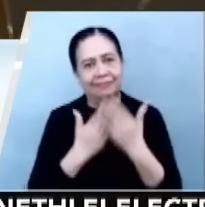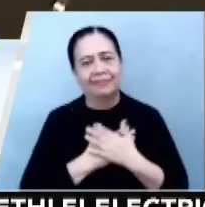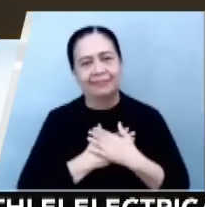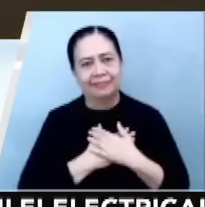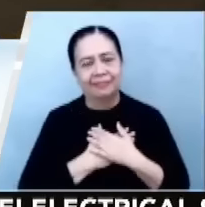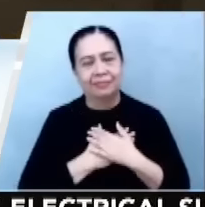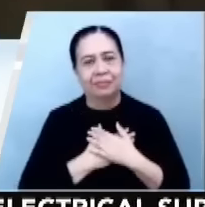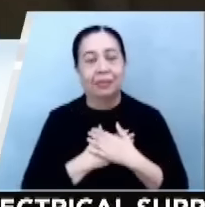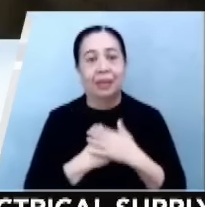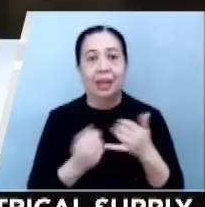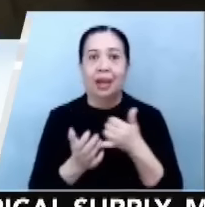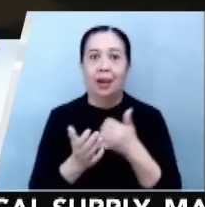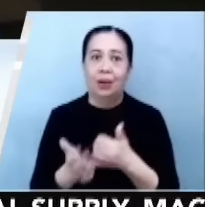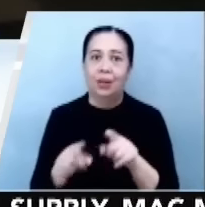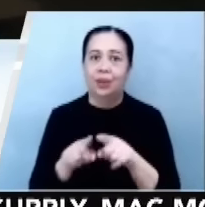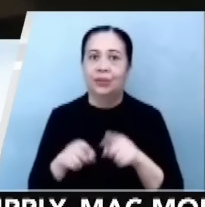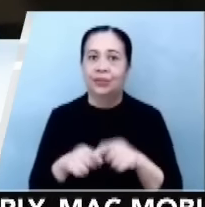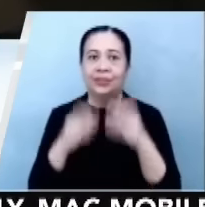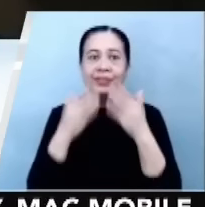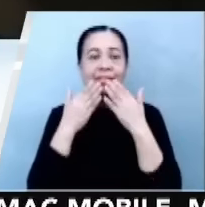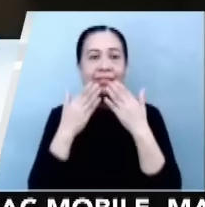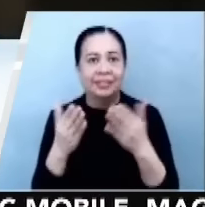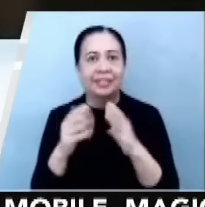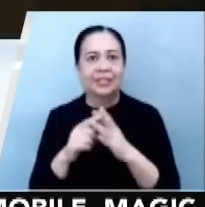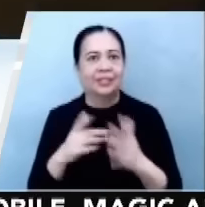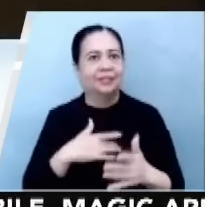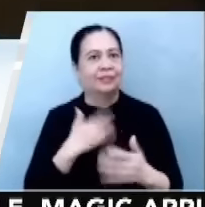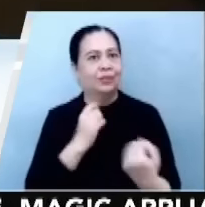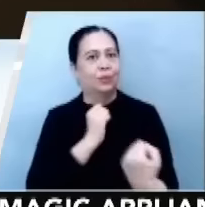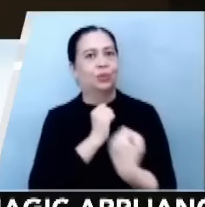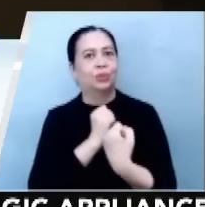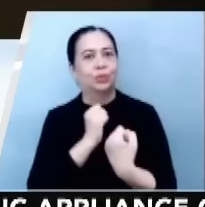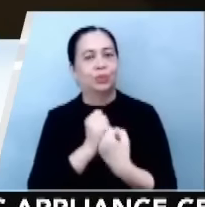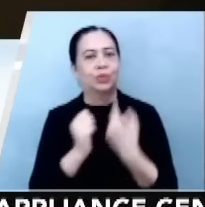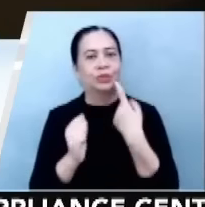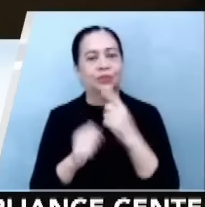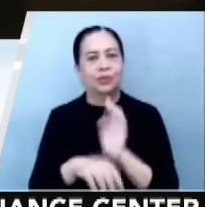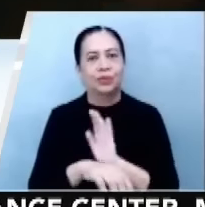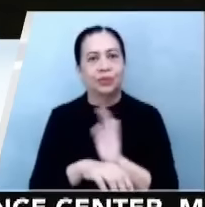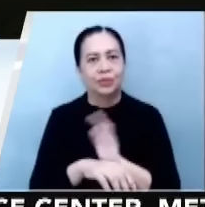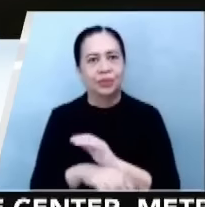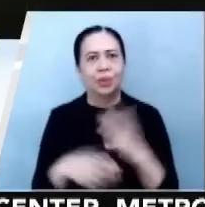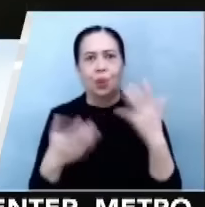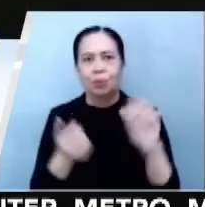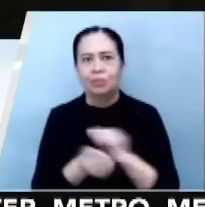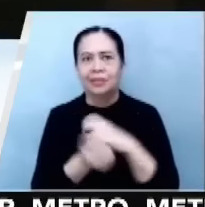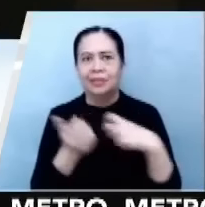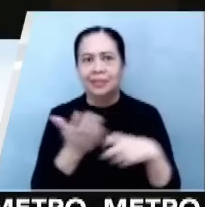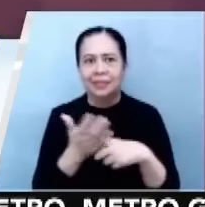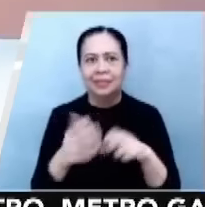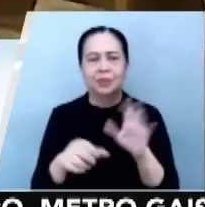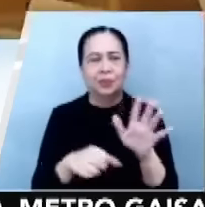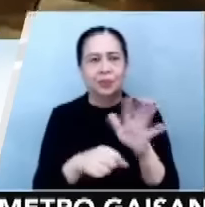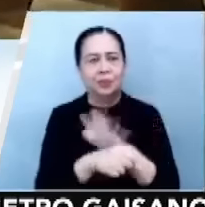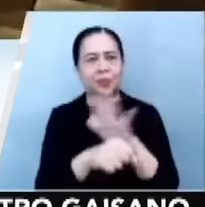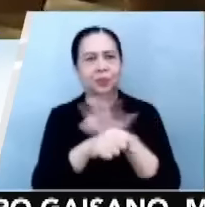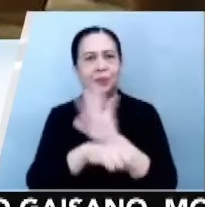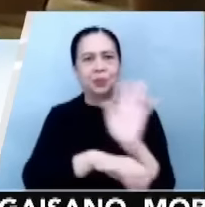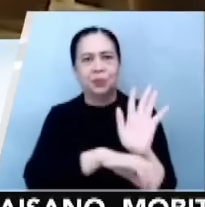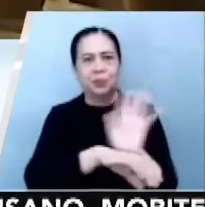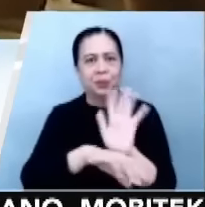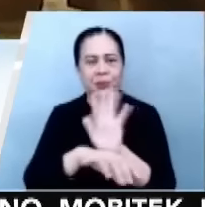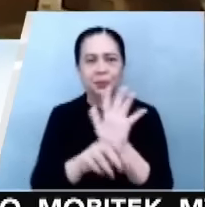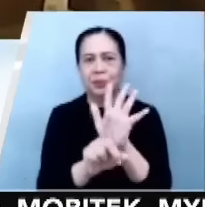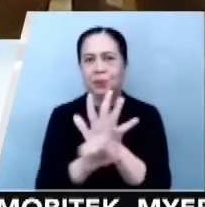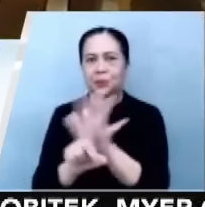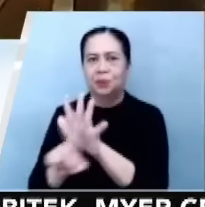award, thankful din si Marian sa naramdamang suporta para sa pelikulang sold out ang lahat ng screenings. Mahalaga sa akin yan,